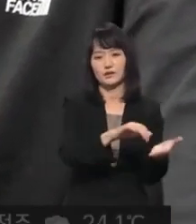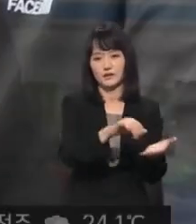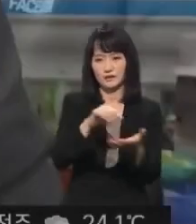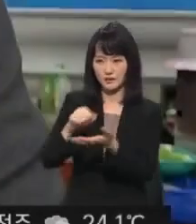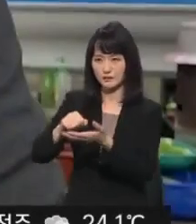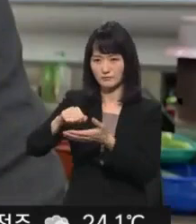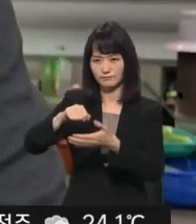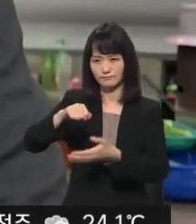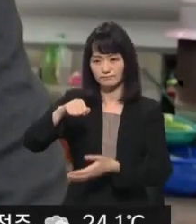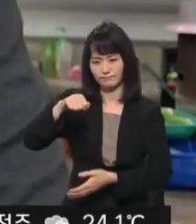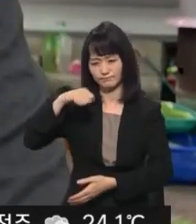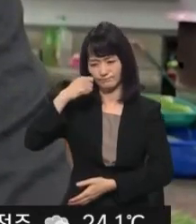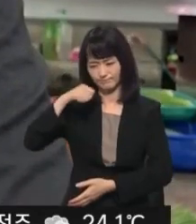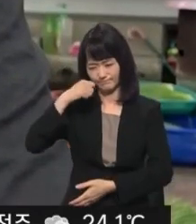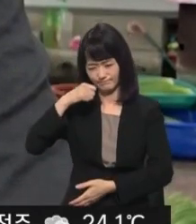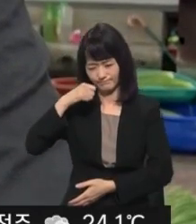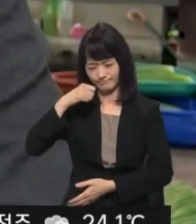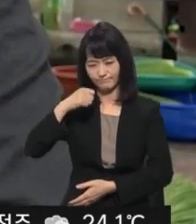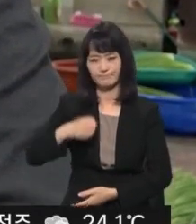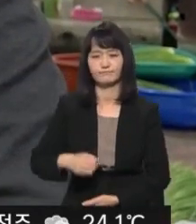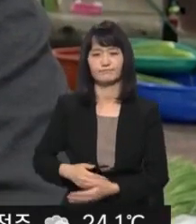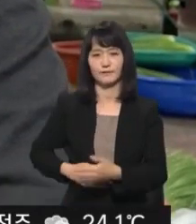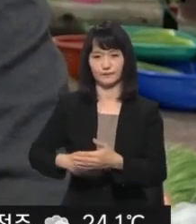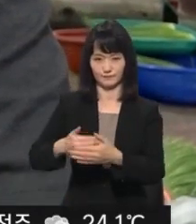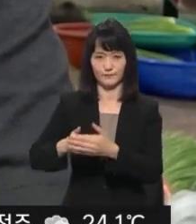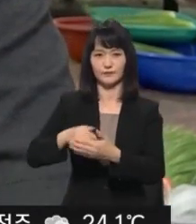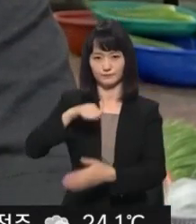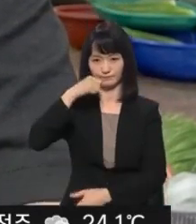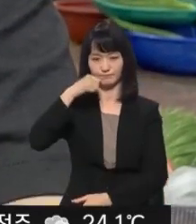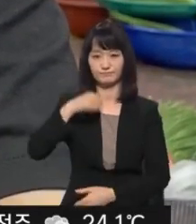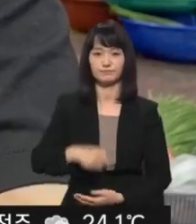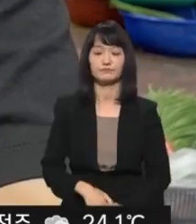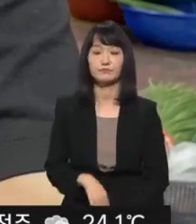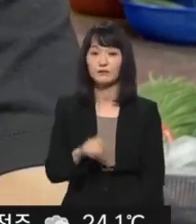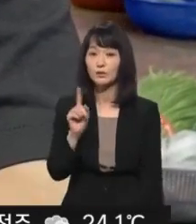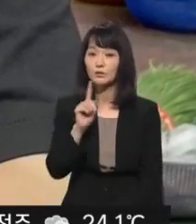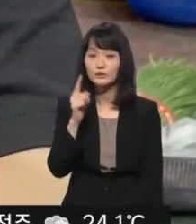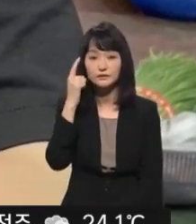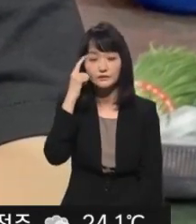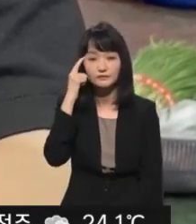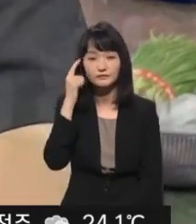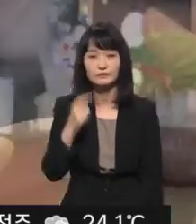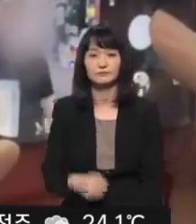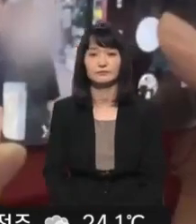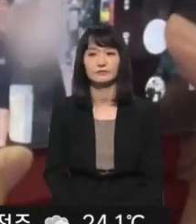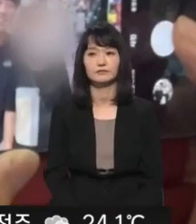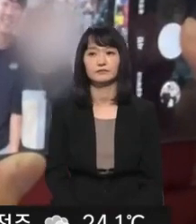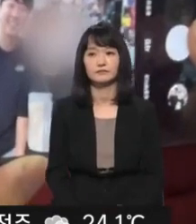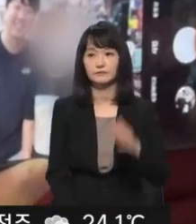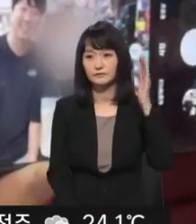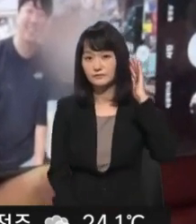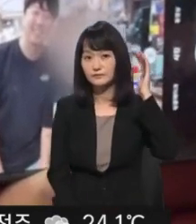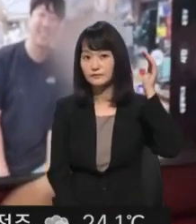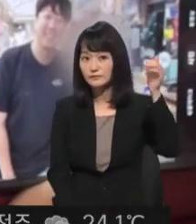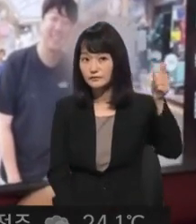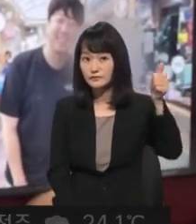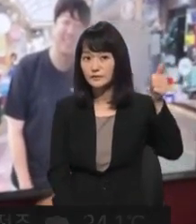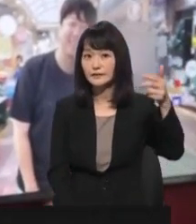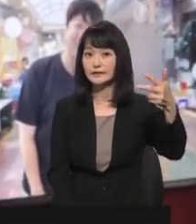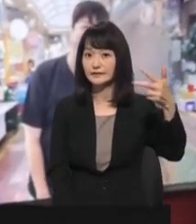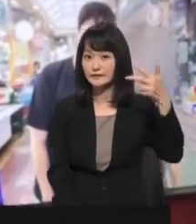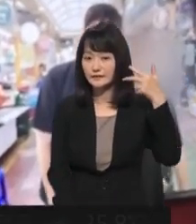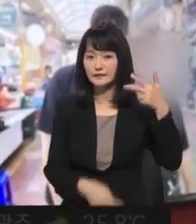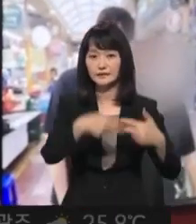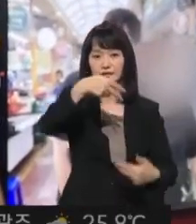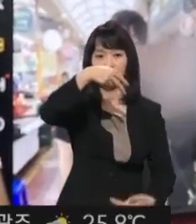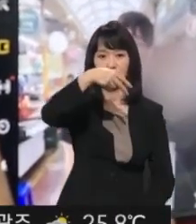그래서 많이 먹었다 뭐 이런 얘긴데 이거는 어떻게 해석을 해야 될까요 그 대통령이 지난 주에 대구 서문시장 을 다해